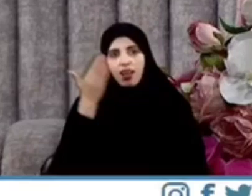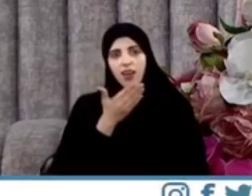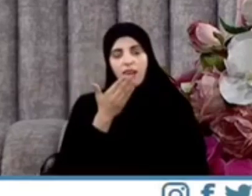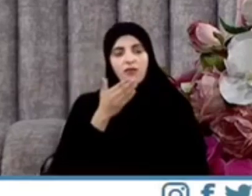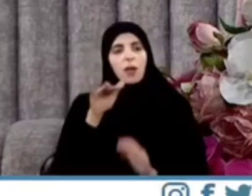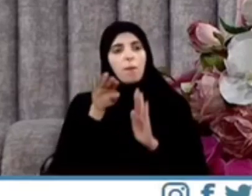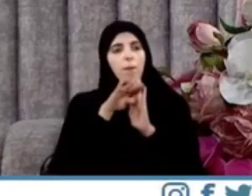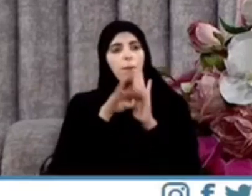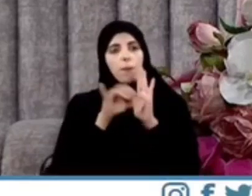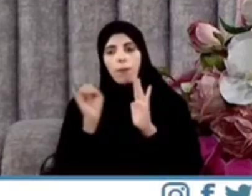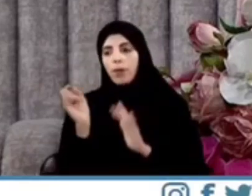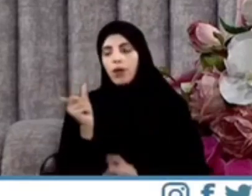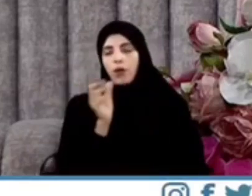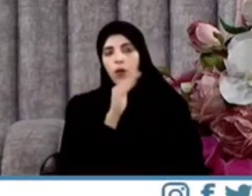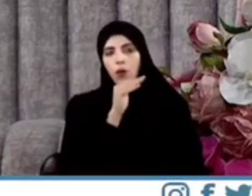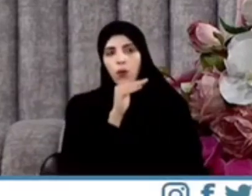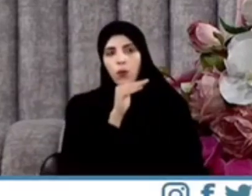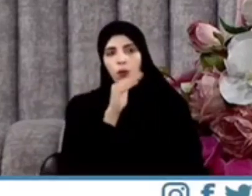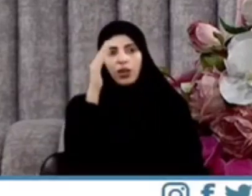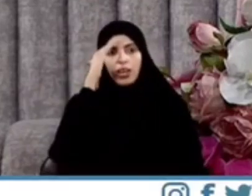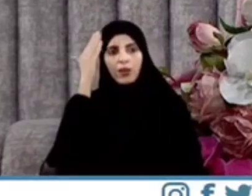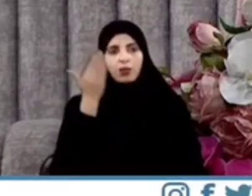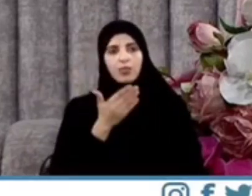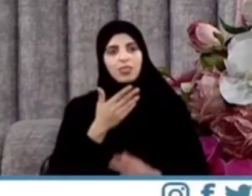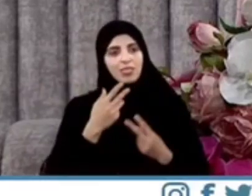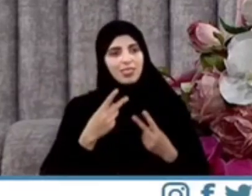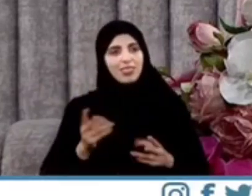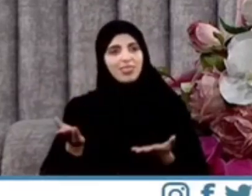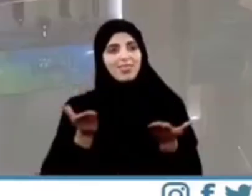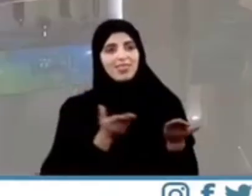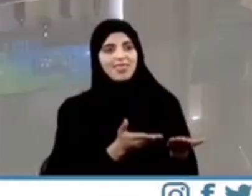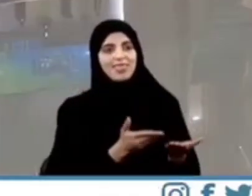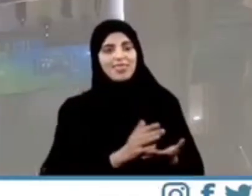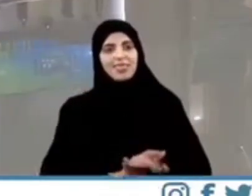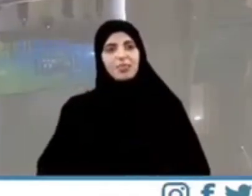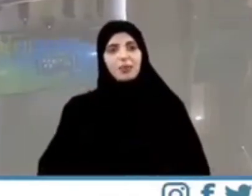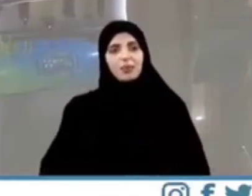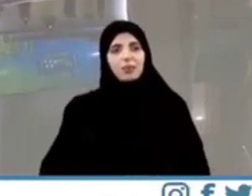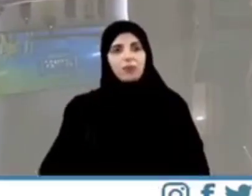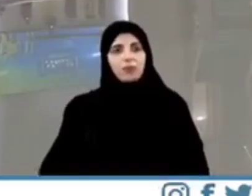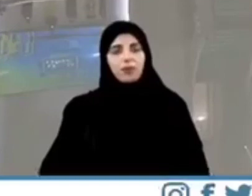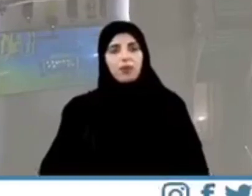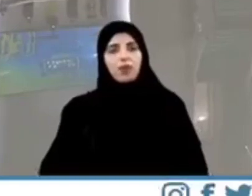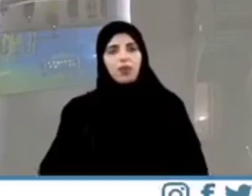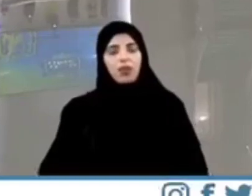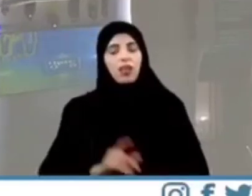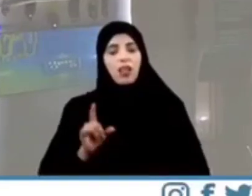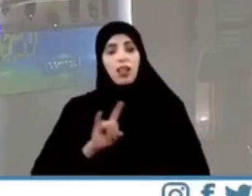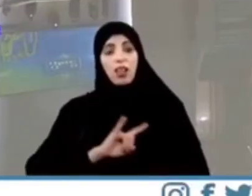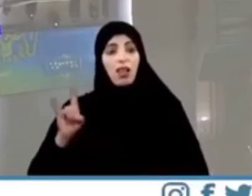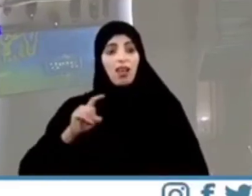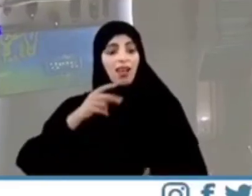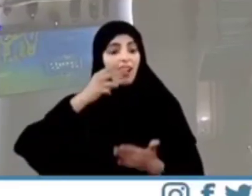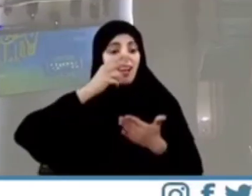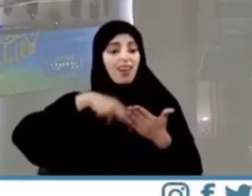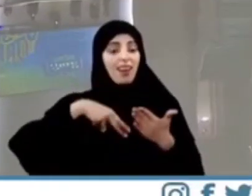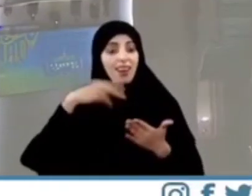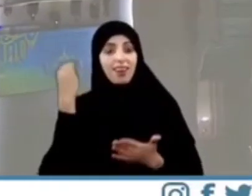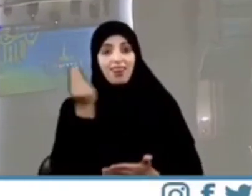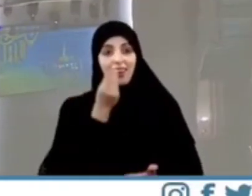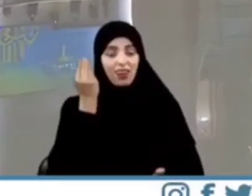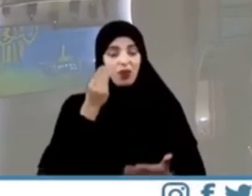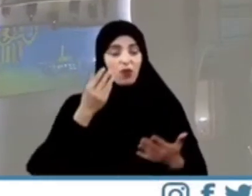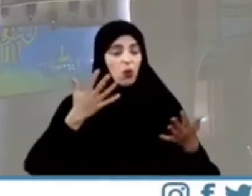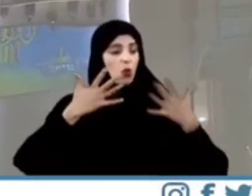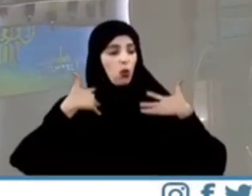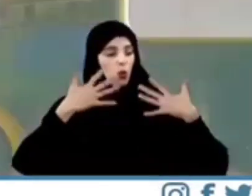من عمان. يا مرحبا. أهلا وسهلا. إذا لولا قرار كانت الرحلة بتكون في